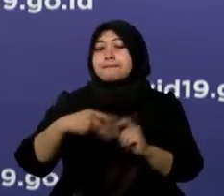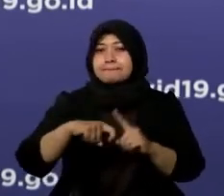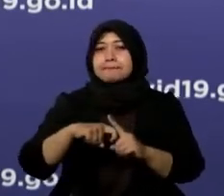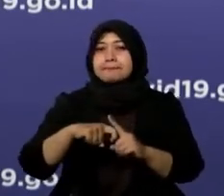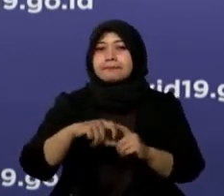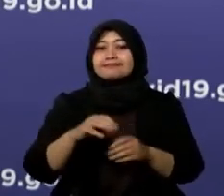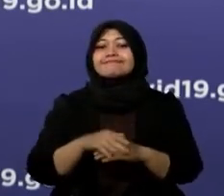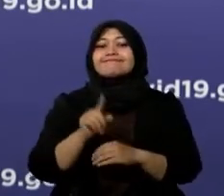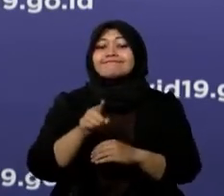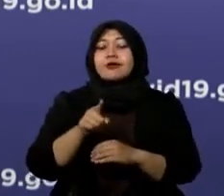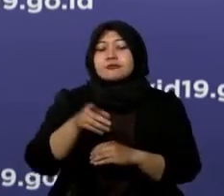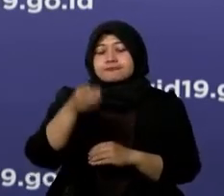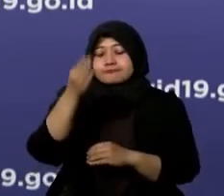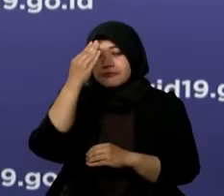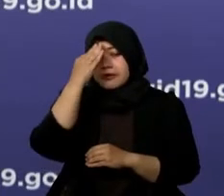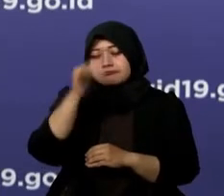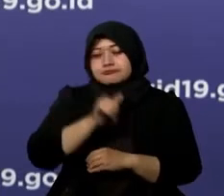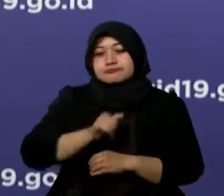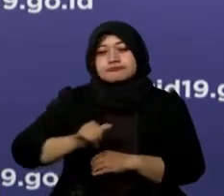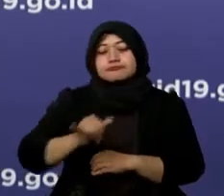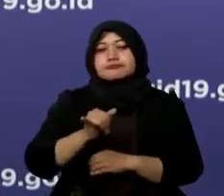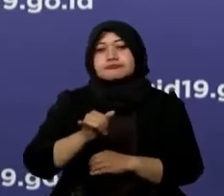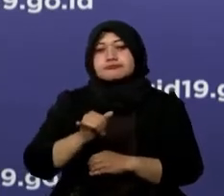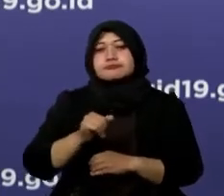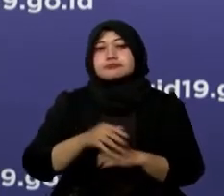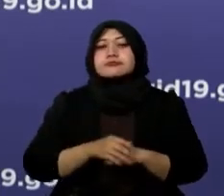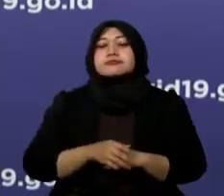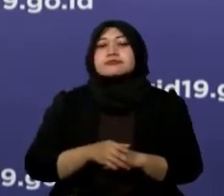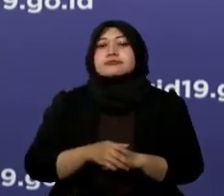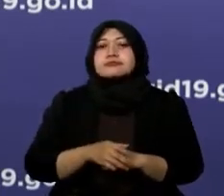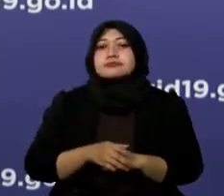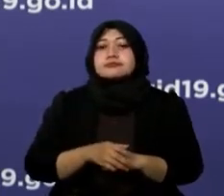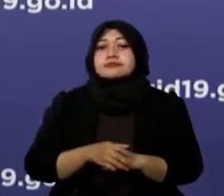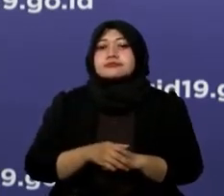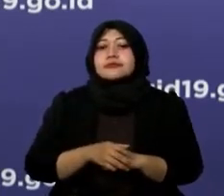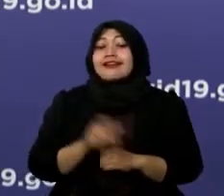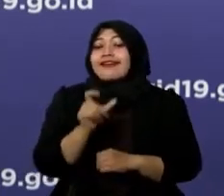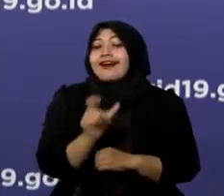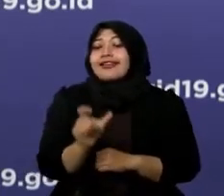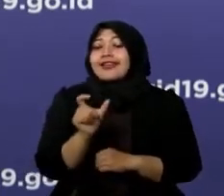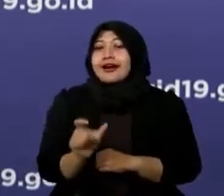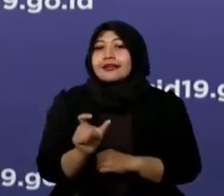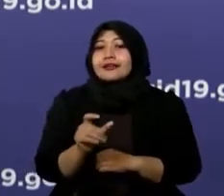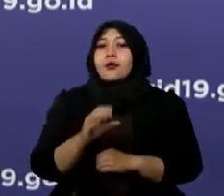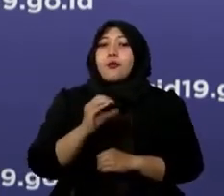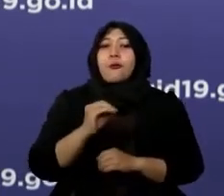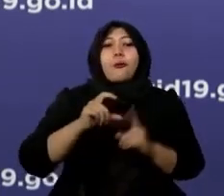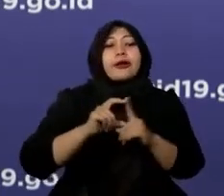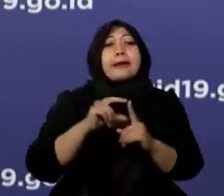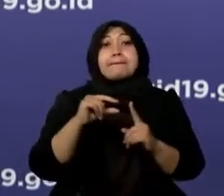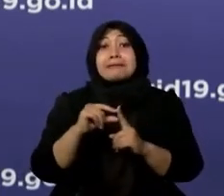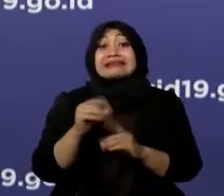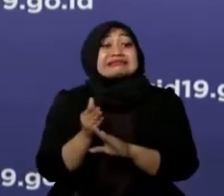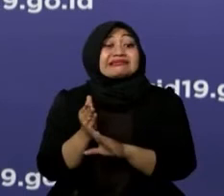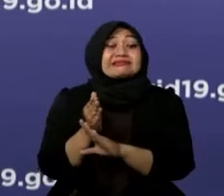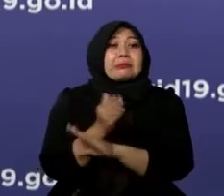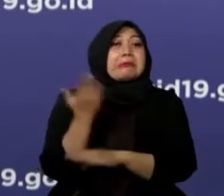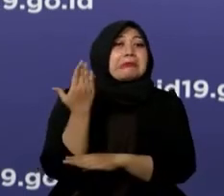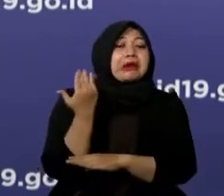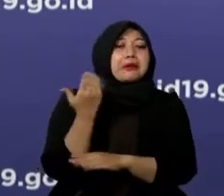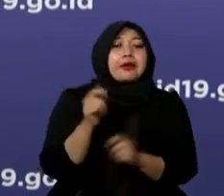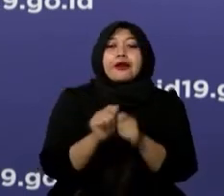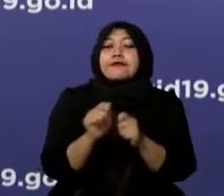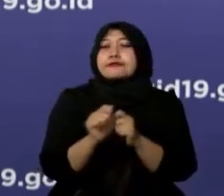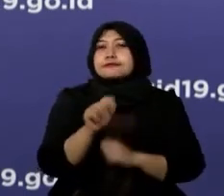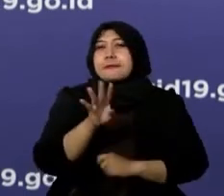perlu kita pahami bersama. Beberapa hal terkait dengan definisi operasional UDP di masa yang sebelumnya pada